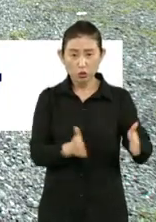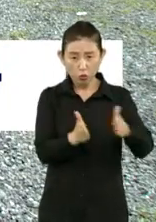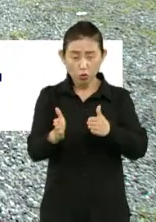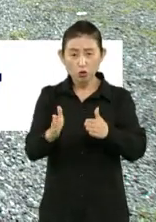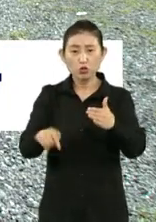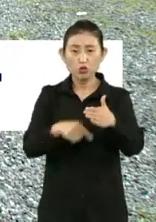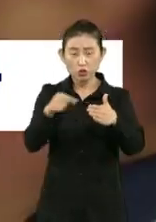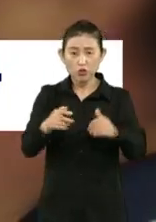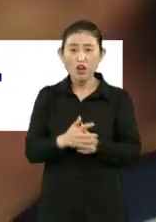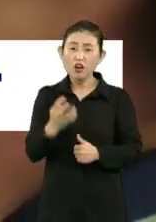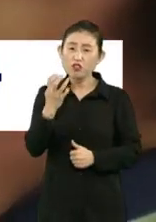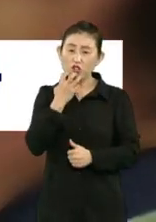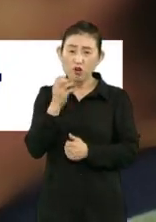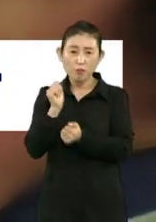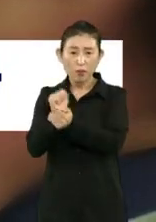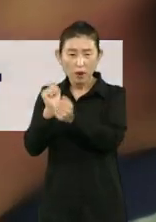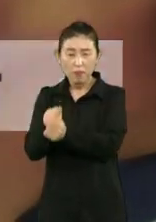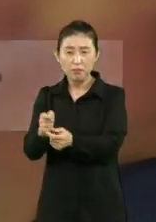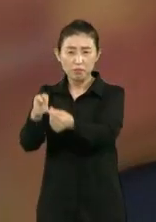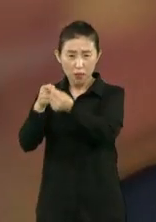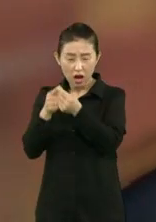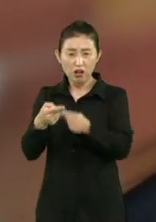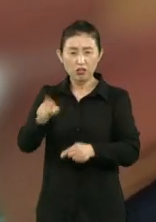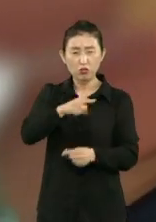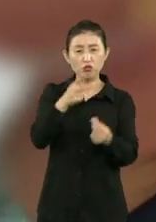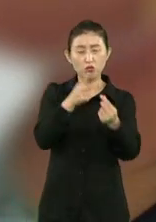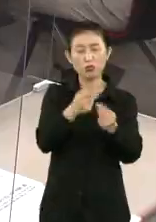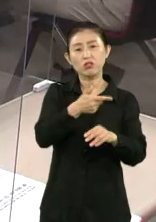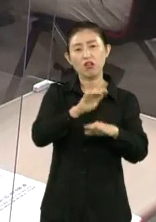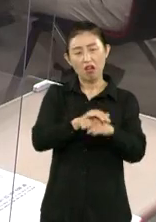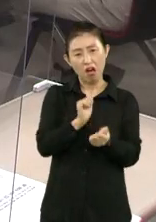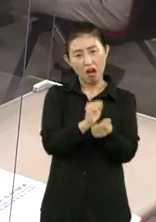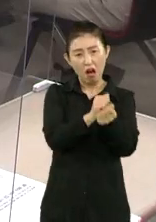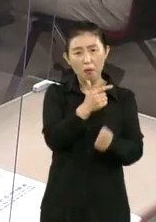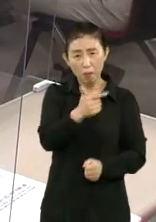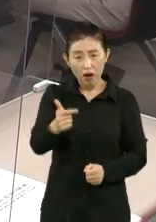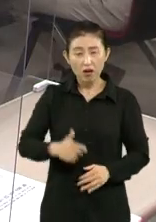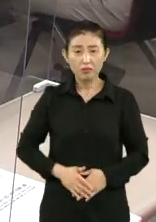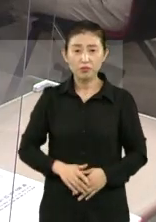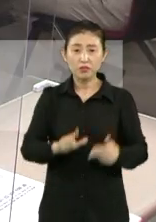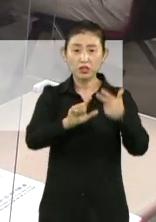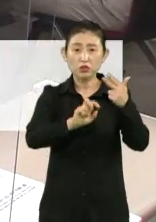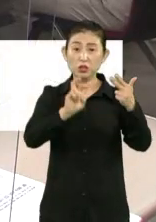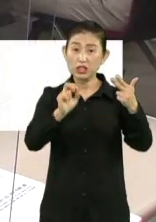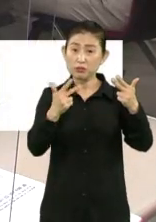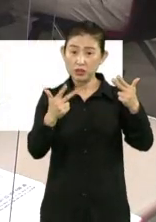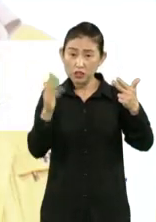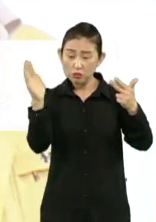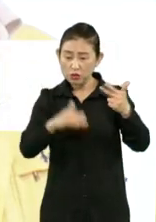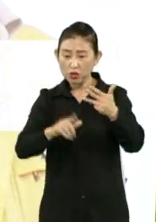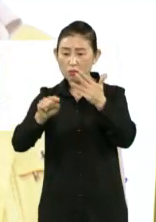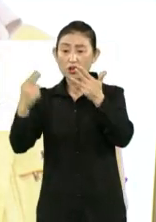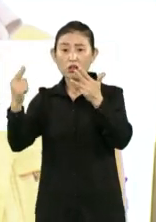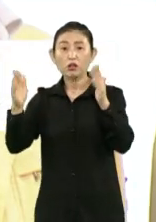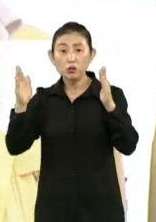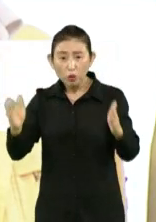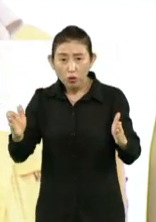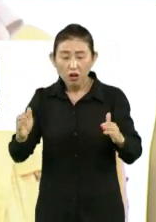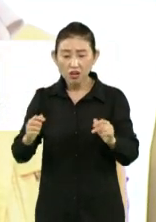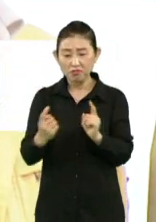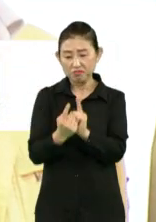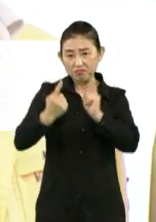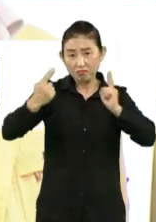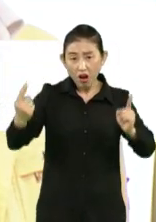비율이 서울 다음으로 높습니다. 결국 대전시는 오는 27일 오전 10시부터 다음 달 8일까지